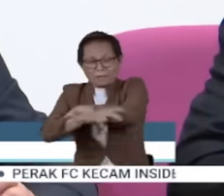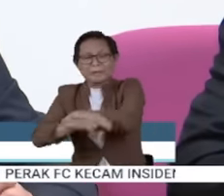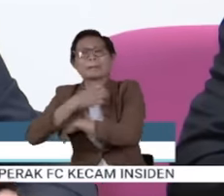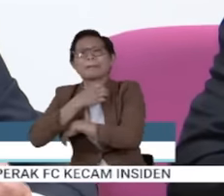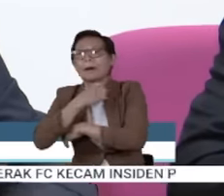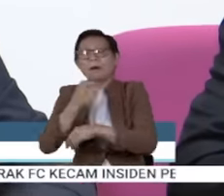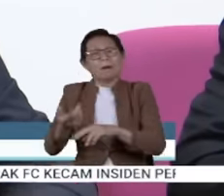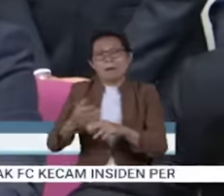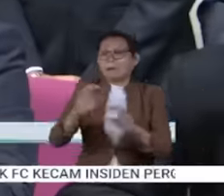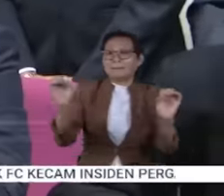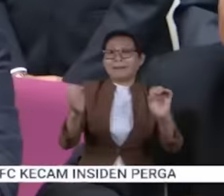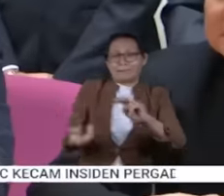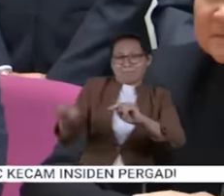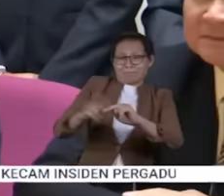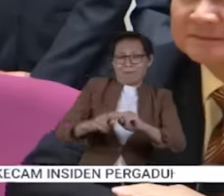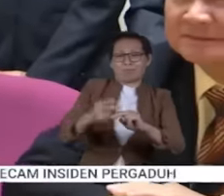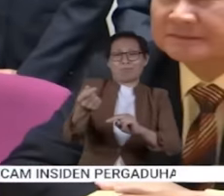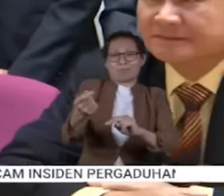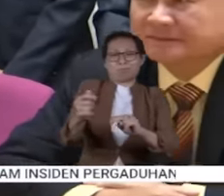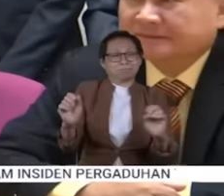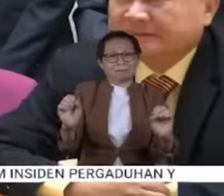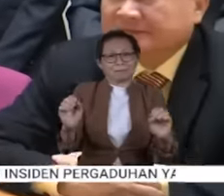sebarang kenaikan harga